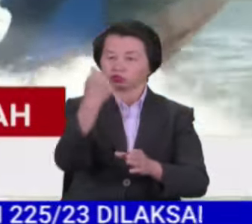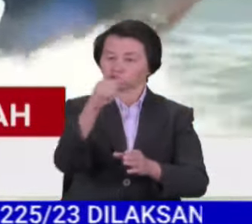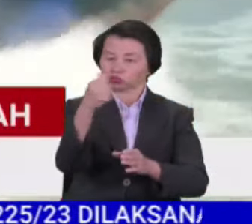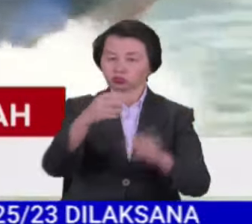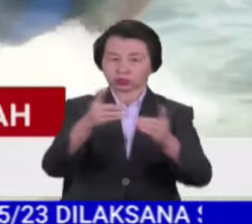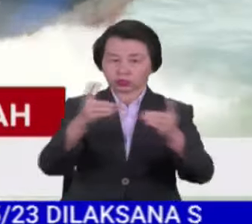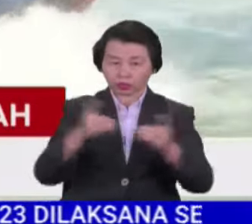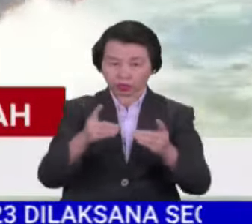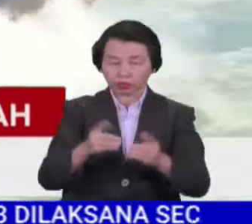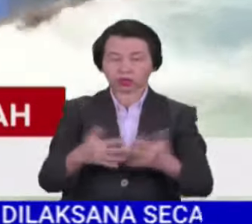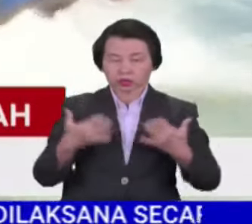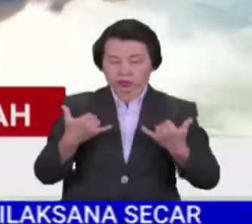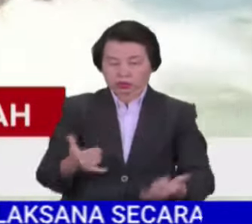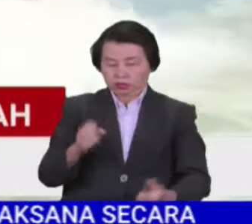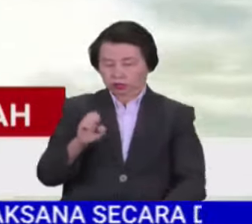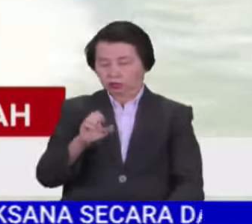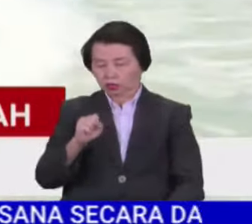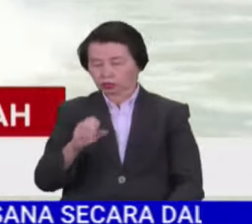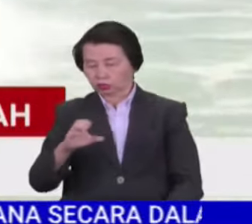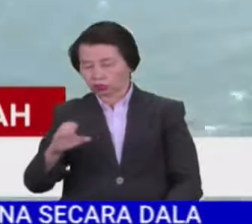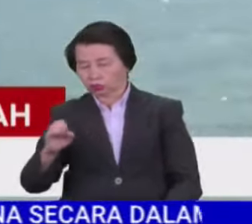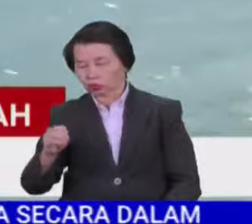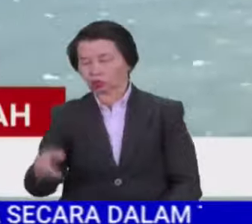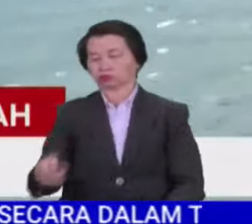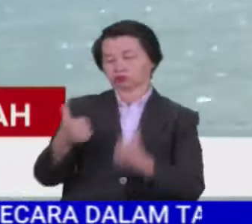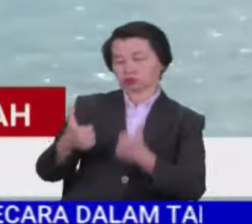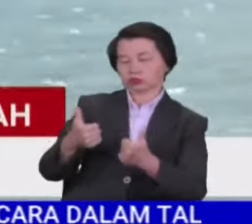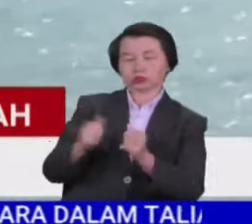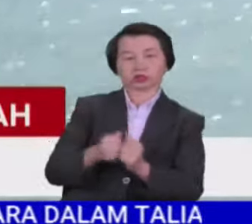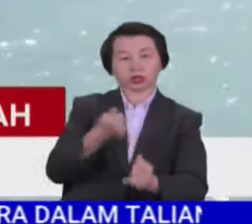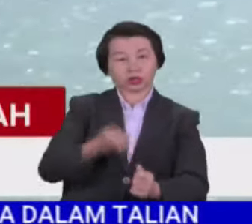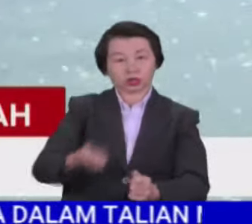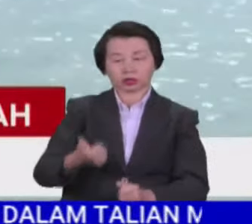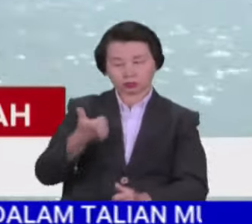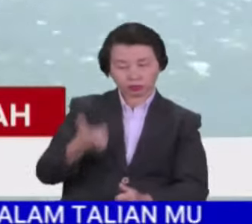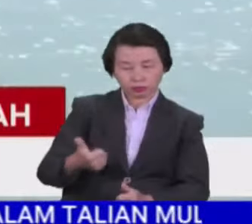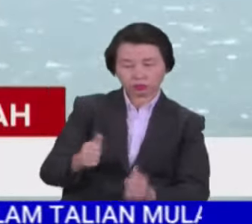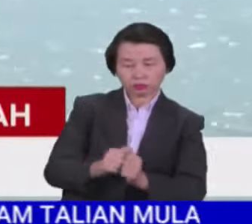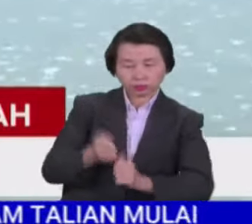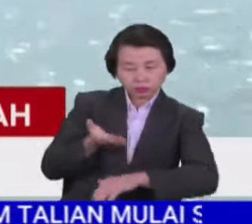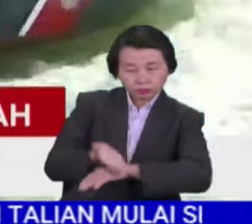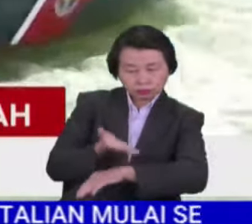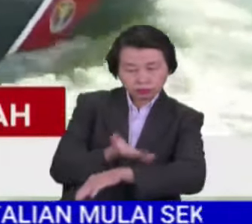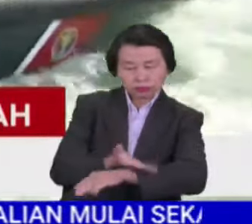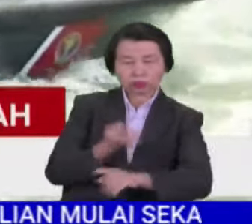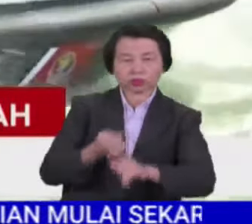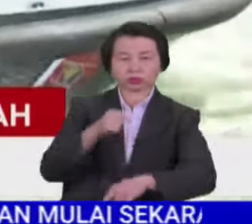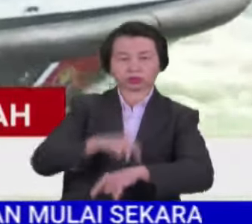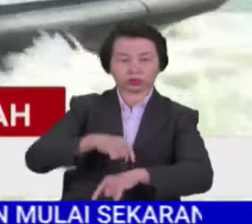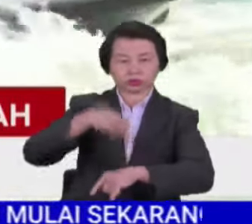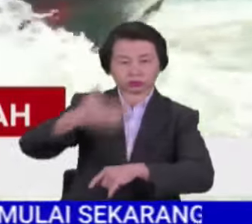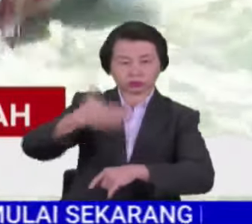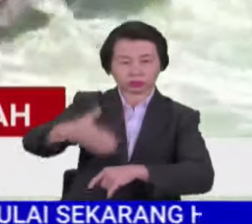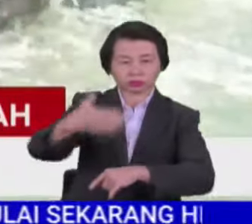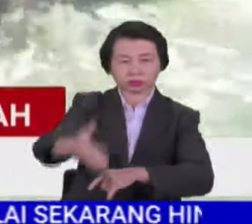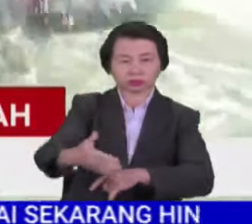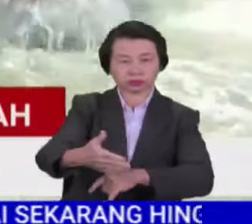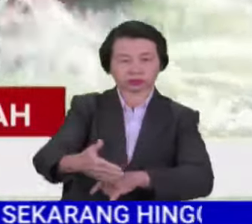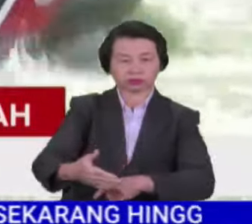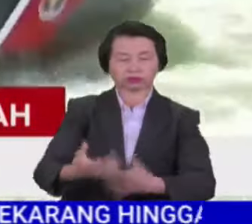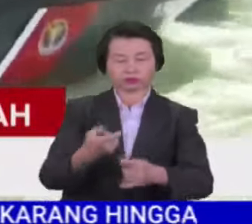hari ini S.Kom terus bergerak Cemerlang dengan aspek keselamatannya sering diperkosa kan dari masa-kemasa